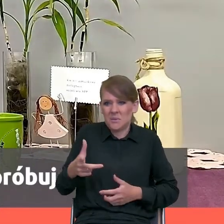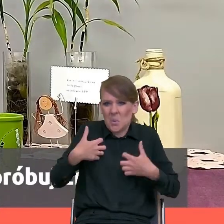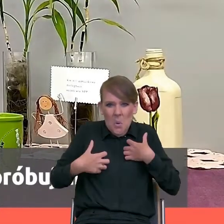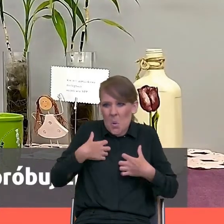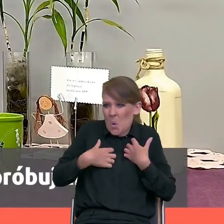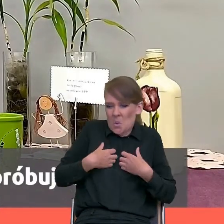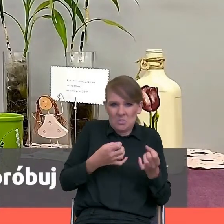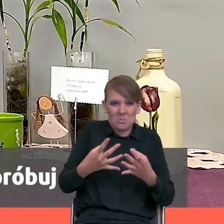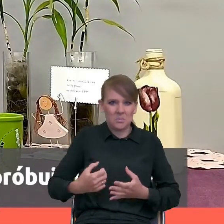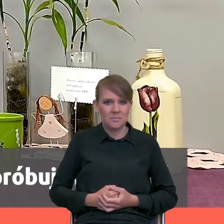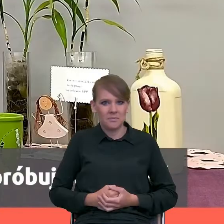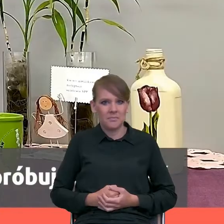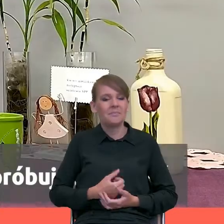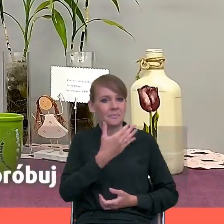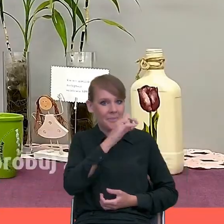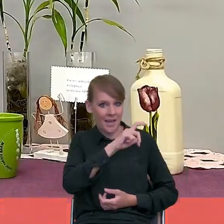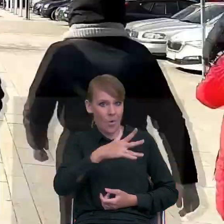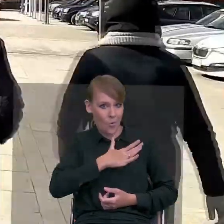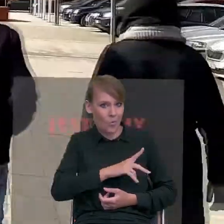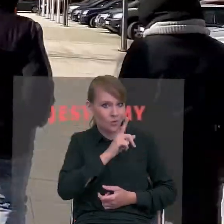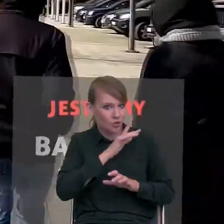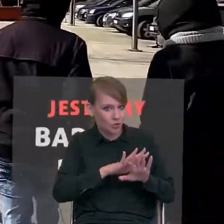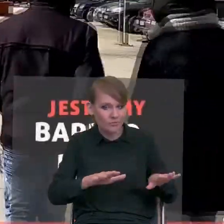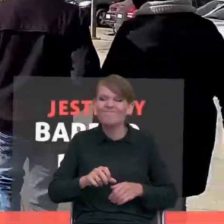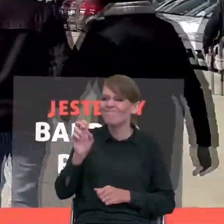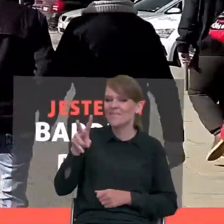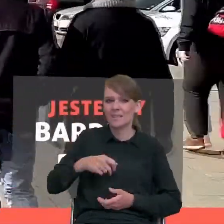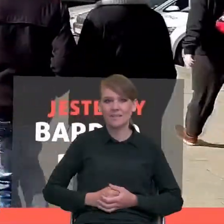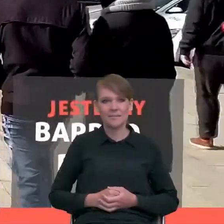złości. Michał lubi ciszę, tak? Tak.